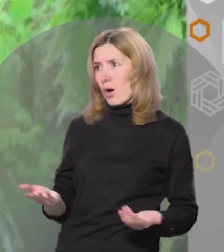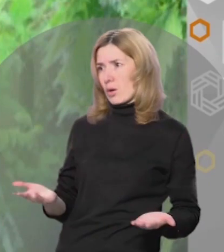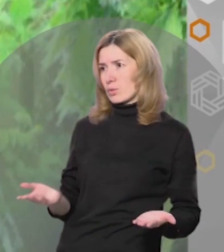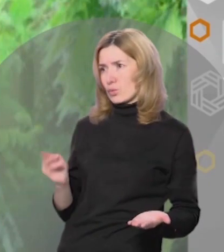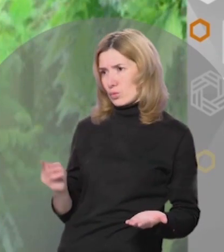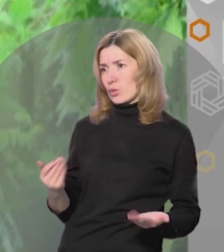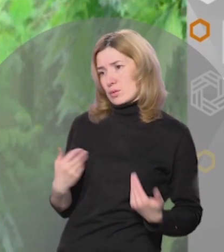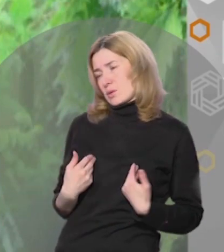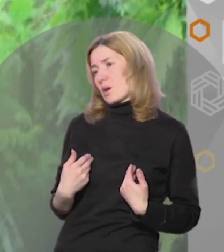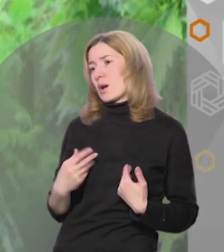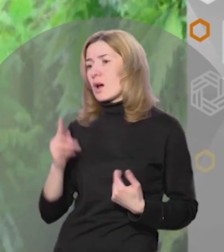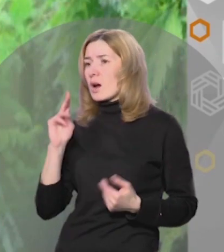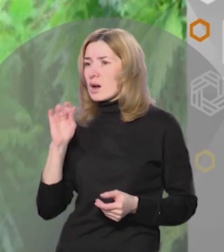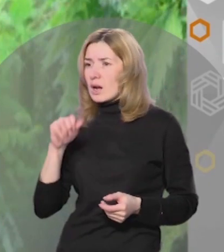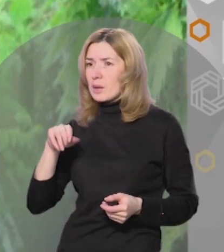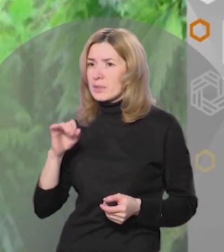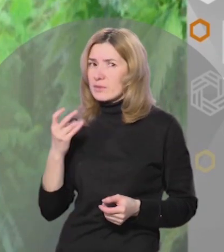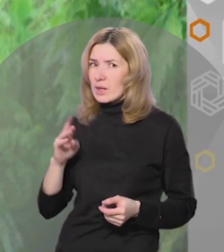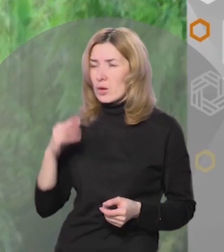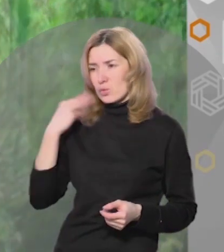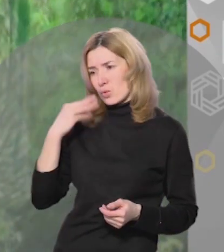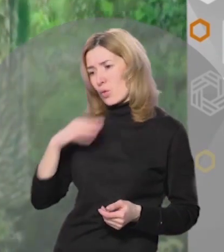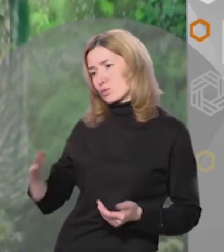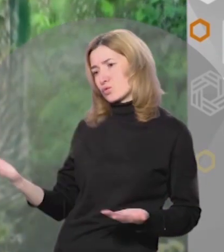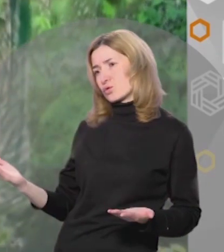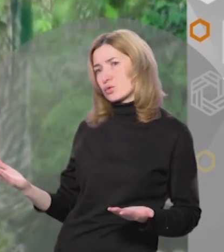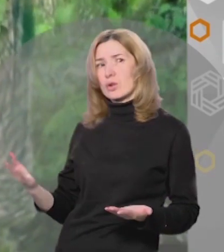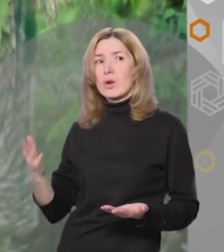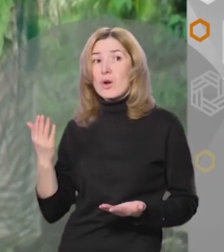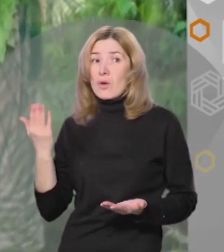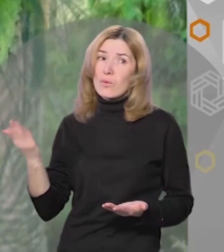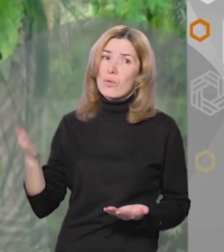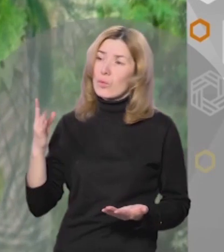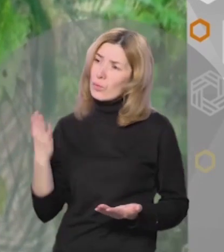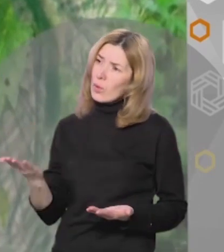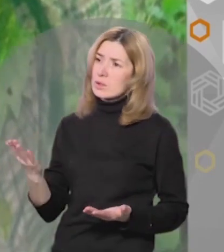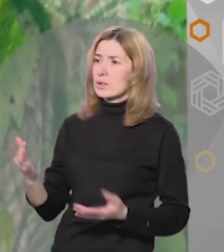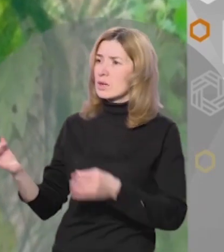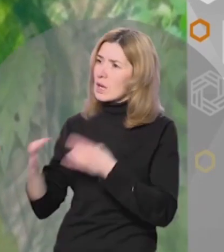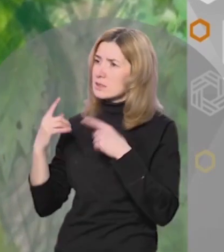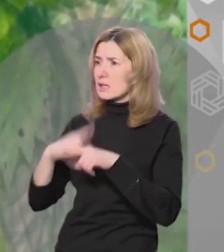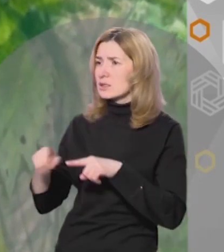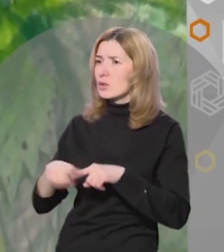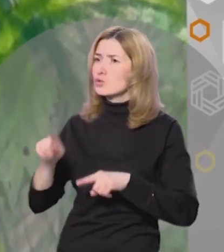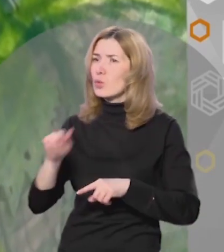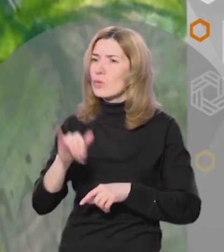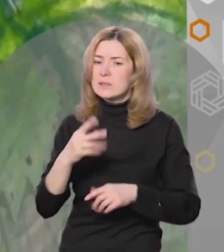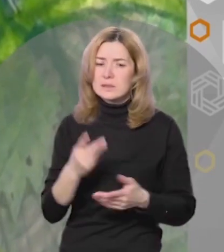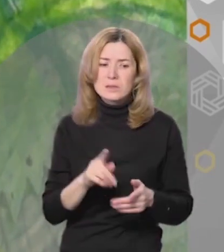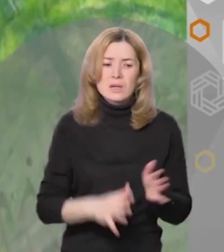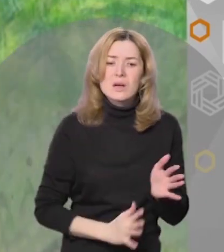кто? Крапивная тетушка! Ну-ка, показывай скорее ваш садик, что тут у вас